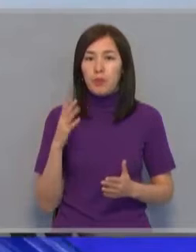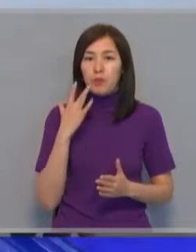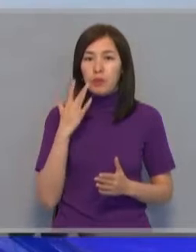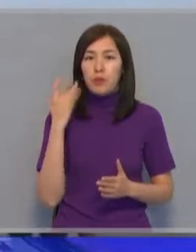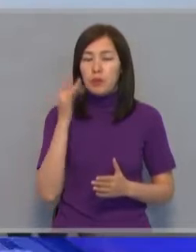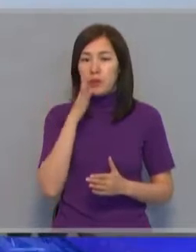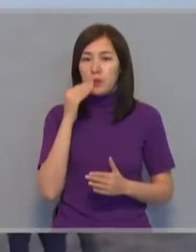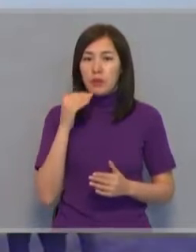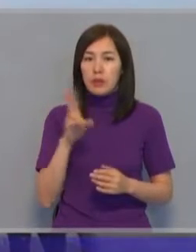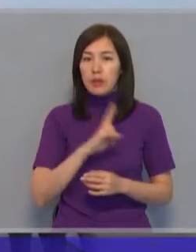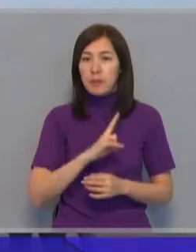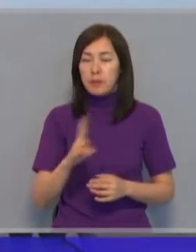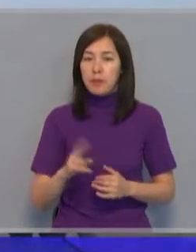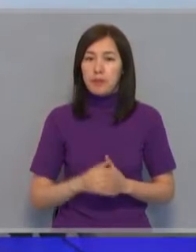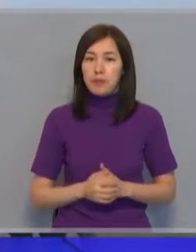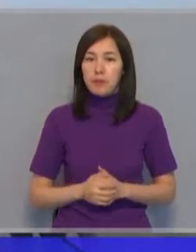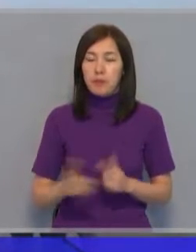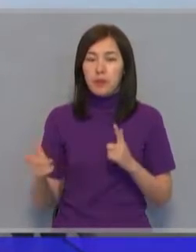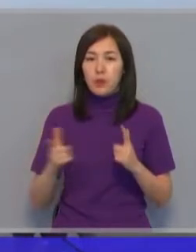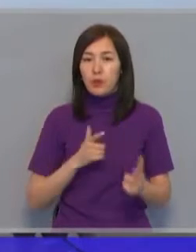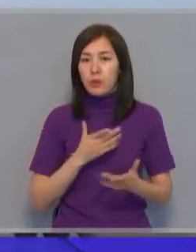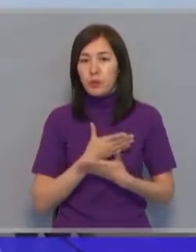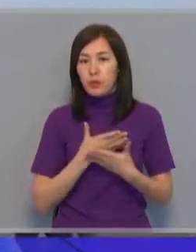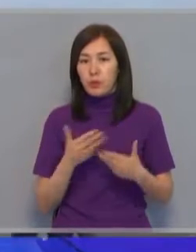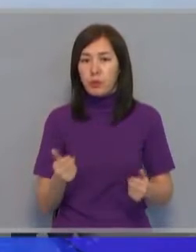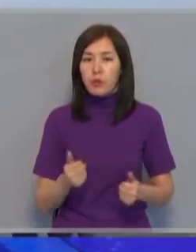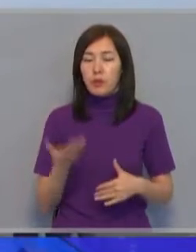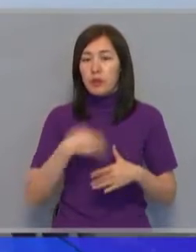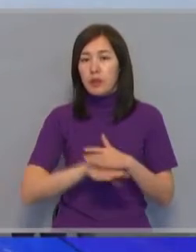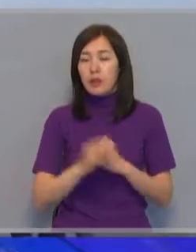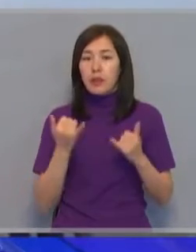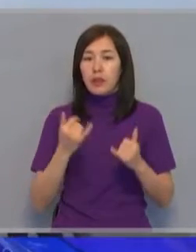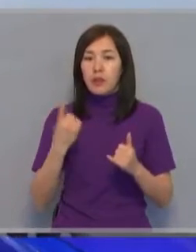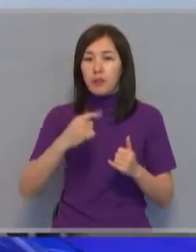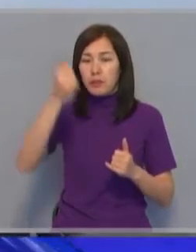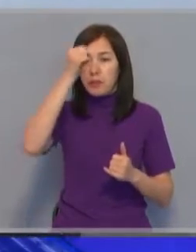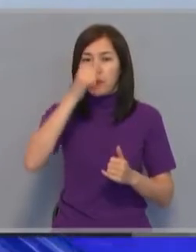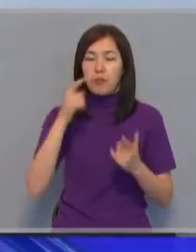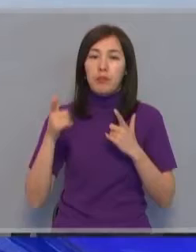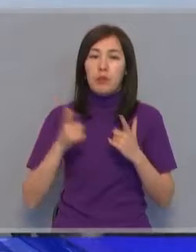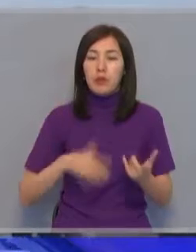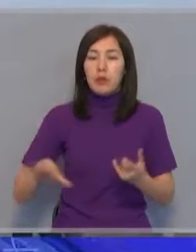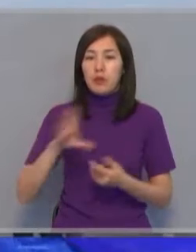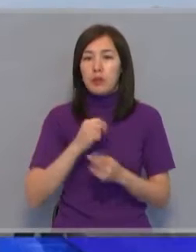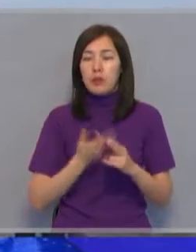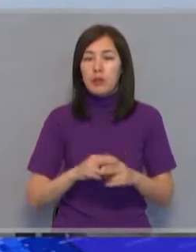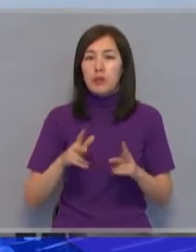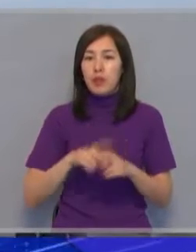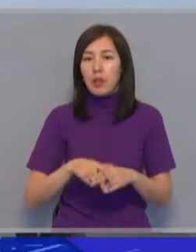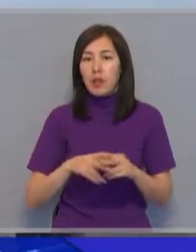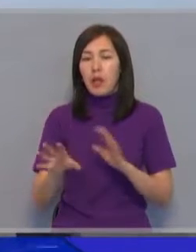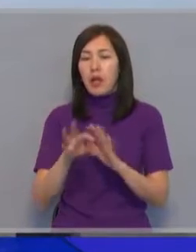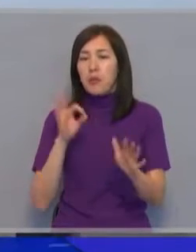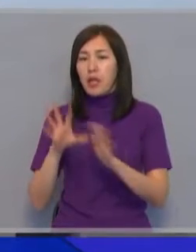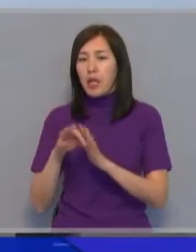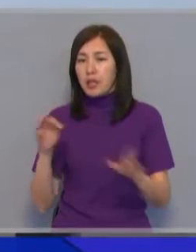барған кезімізде ешқандай дайындық несі жинап кете береміз. Қазір бір ай бұрын дайындық жасайды барлығы. Одан аттар